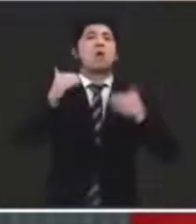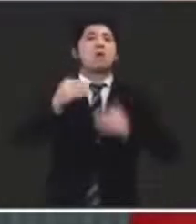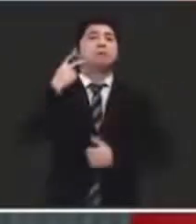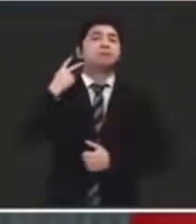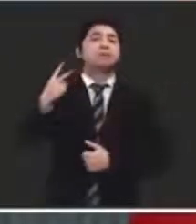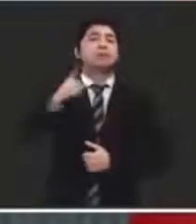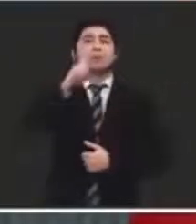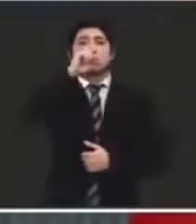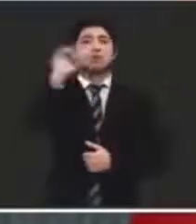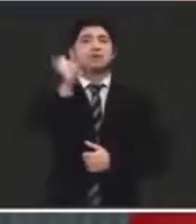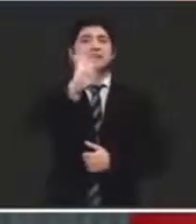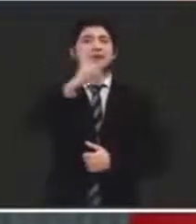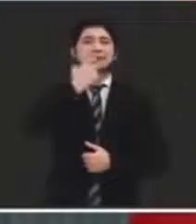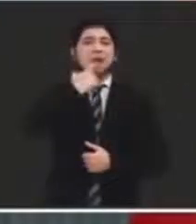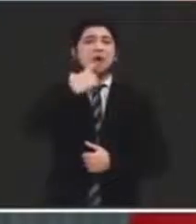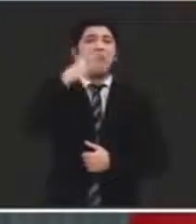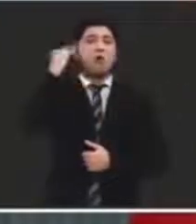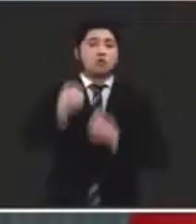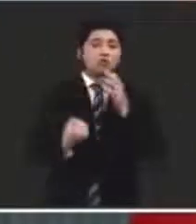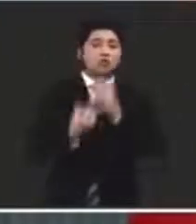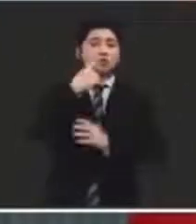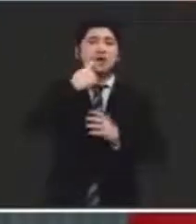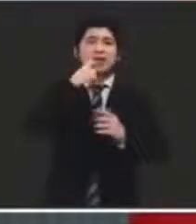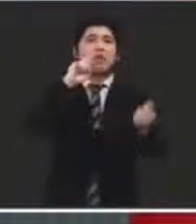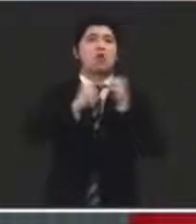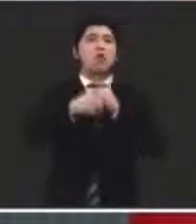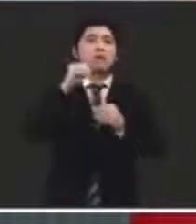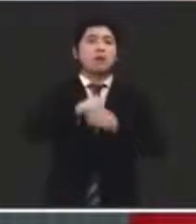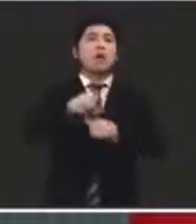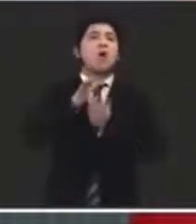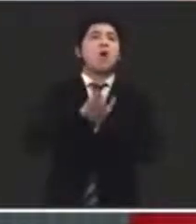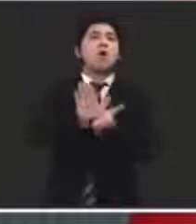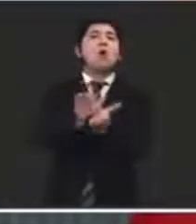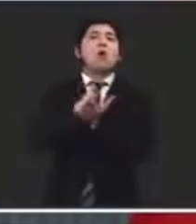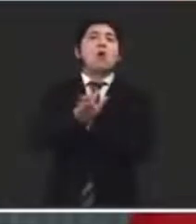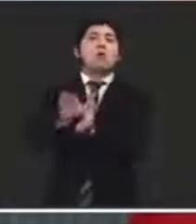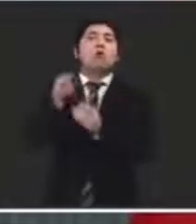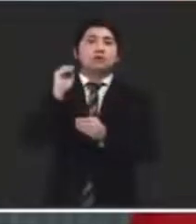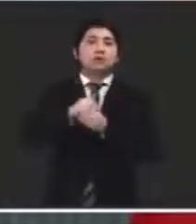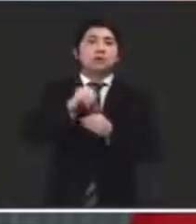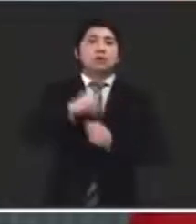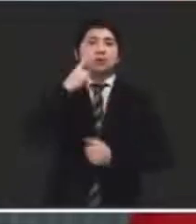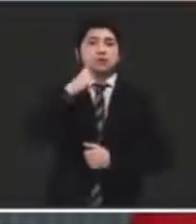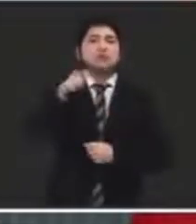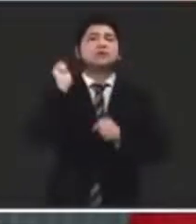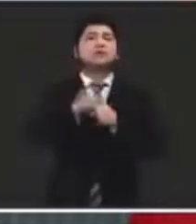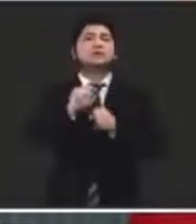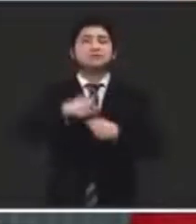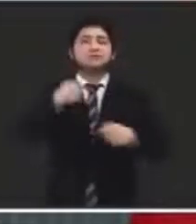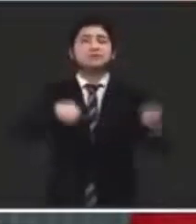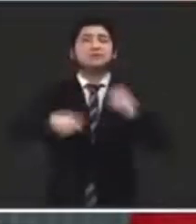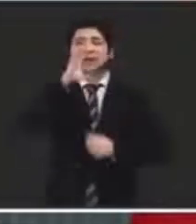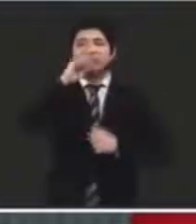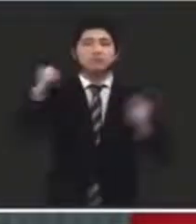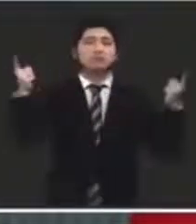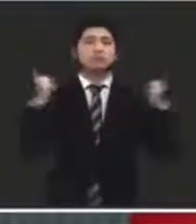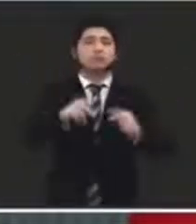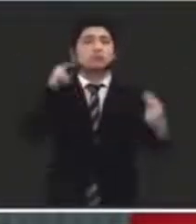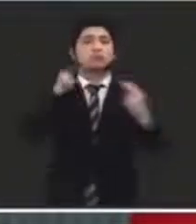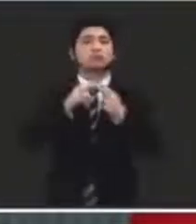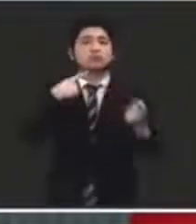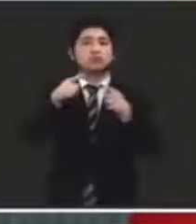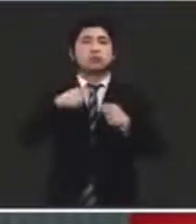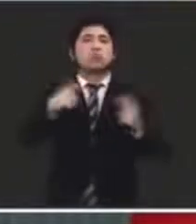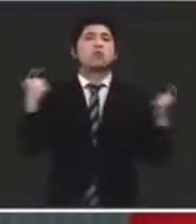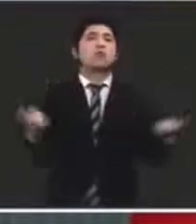140 kuruluş yıl dönümü ödül törenlerinde iş dünyamızda bir araya geldik bu